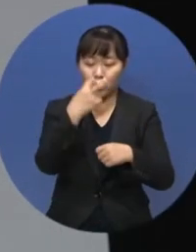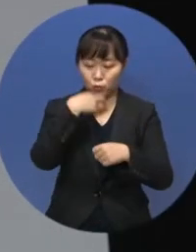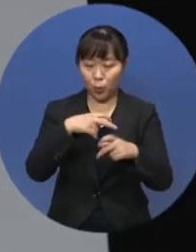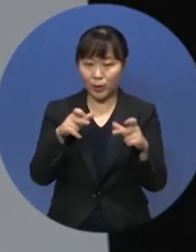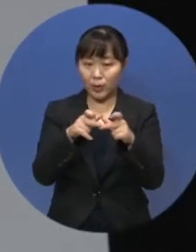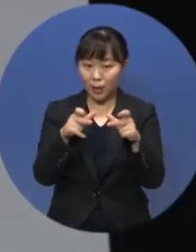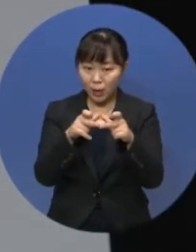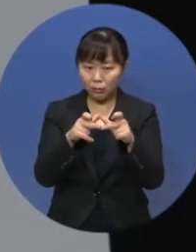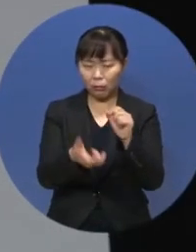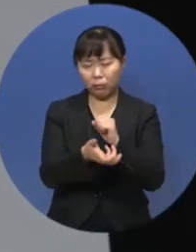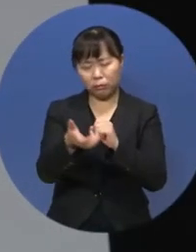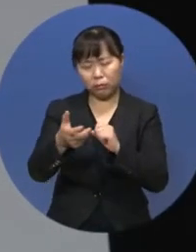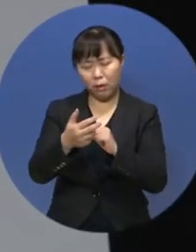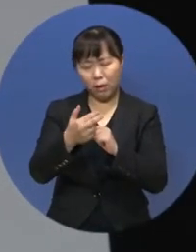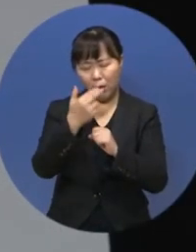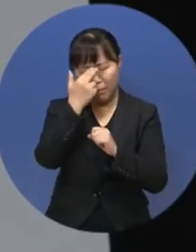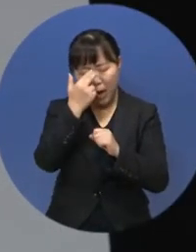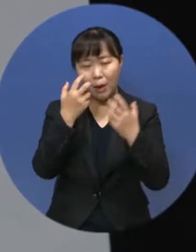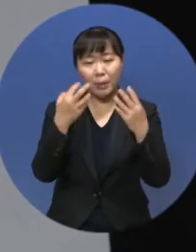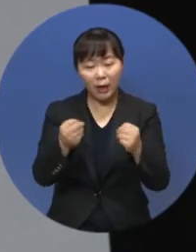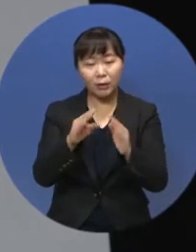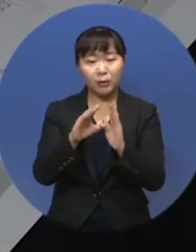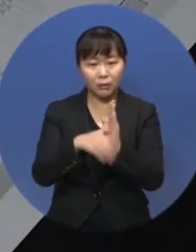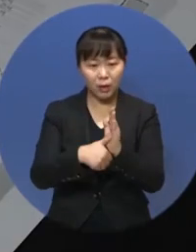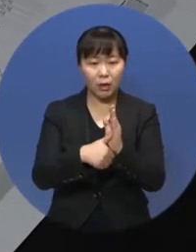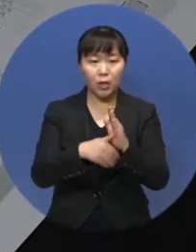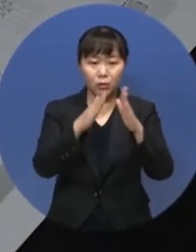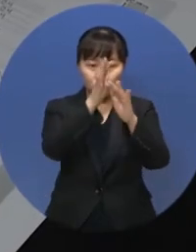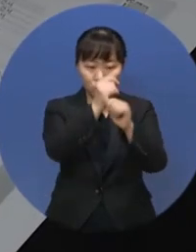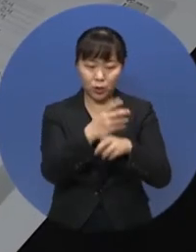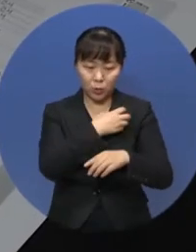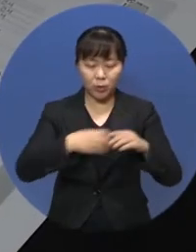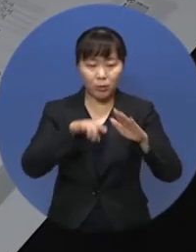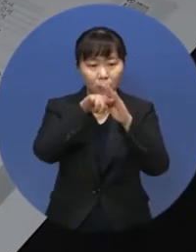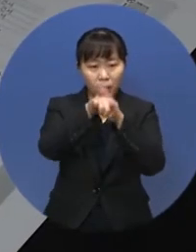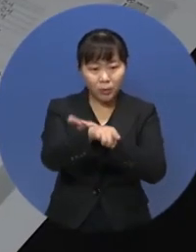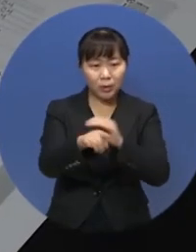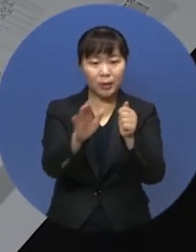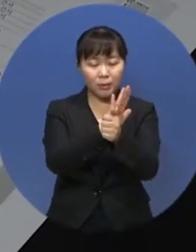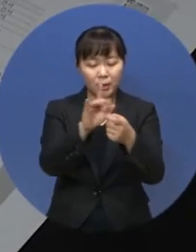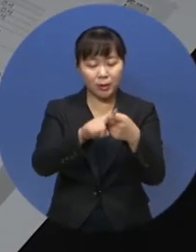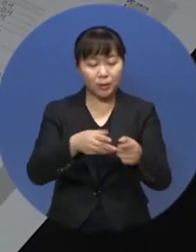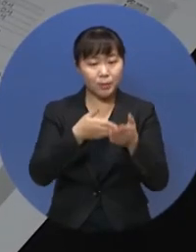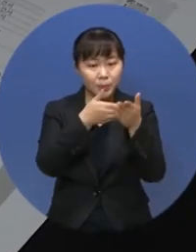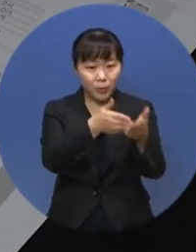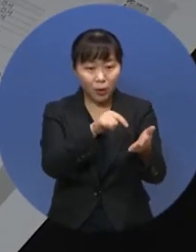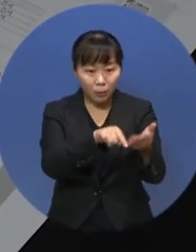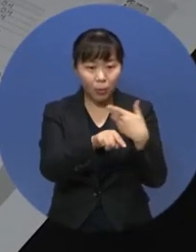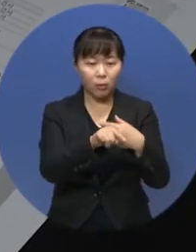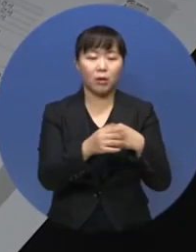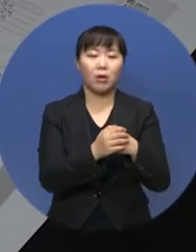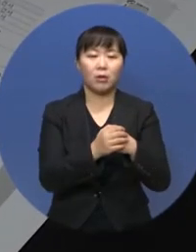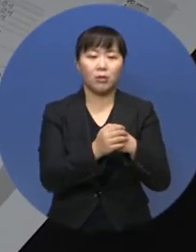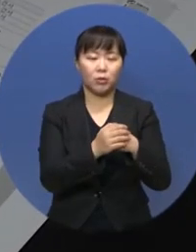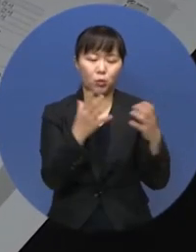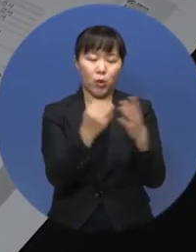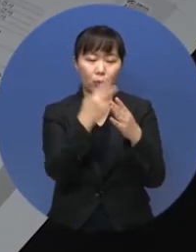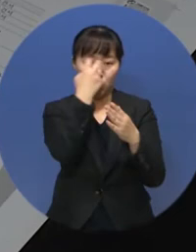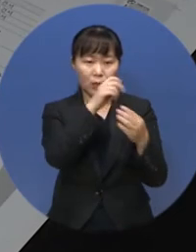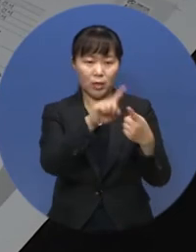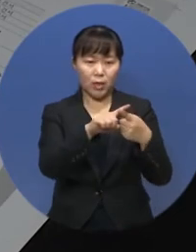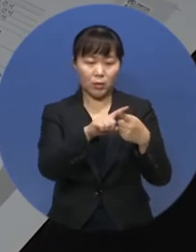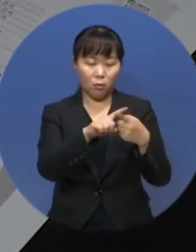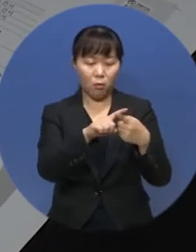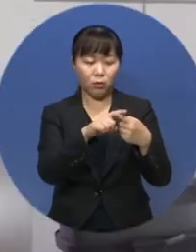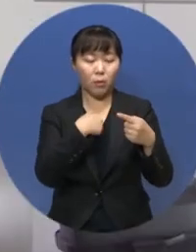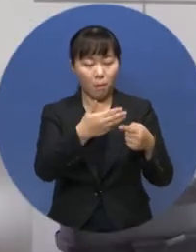장애인으로 이동에 어려움이 큰 경우 주소지 주민센터를 방문해 서비스를 신청하면 서비스 종합 조사를 받을 수